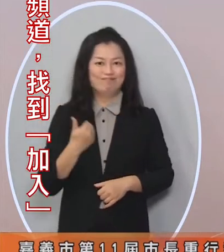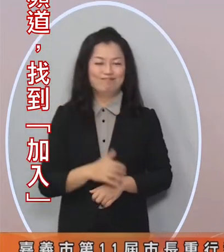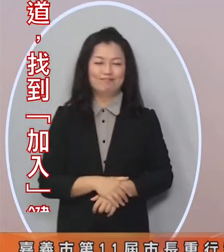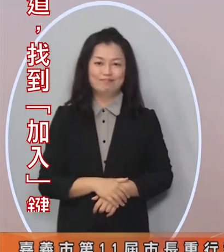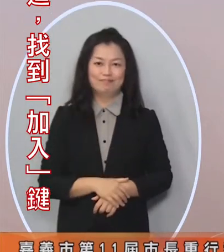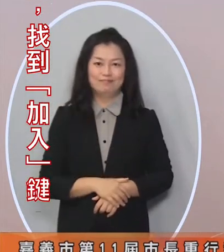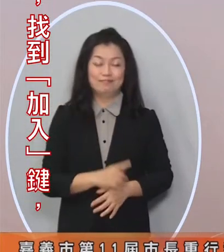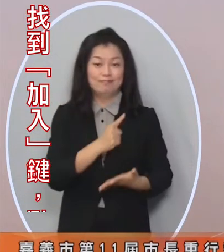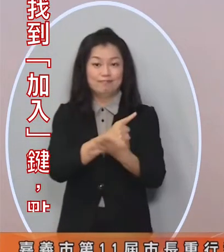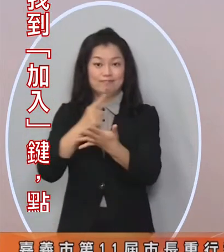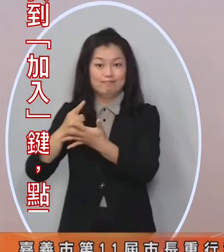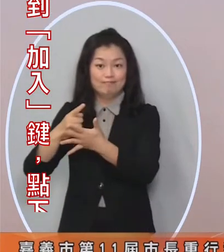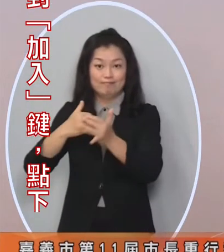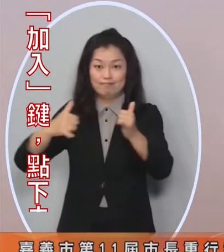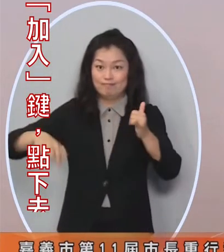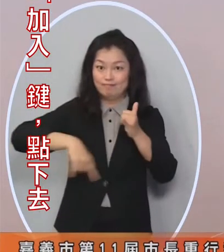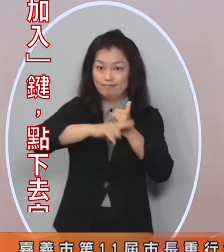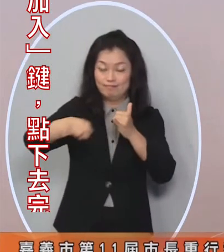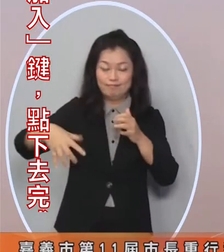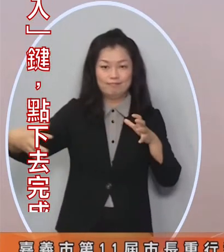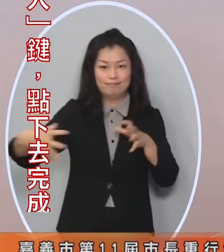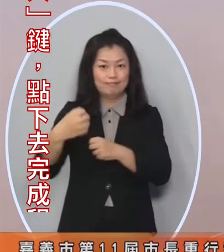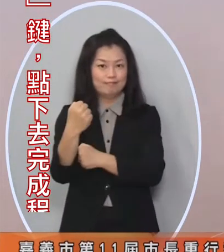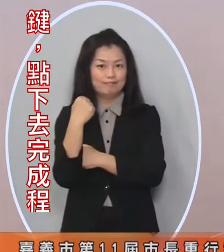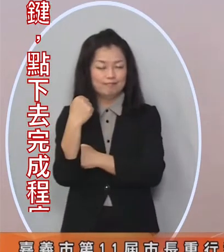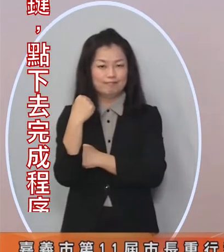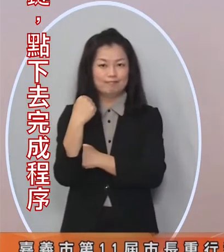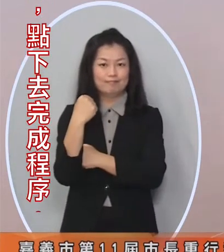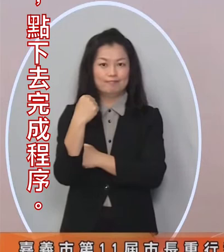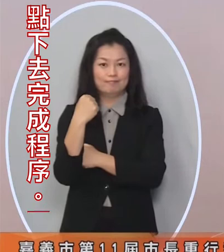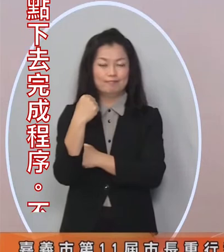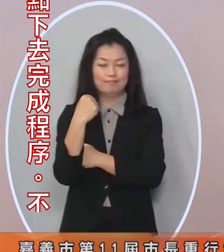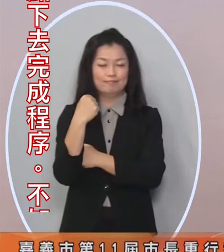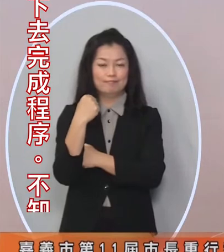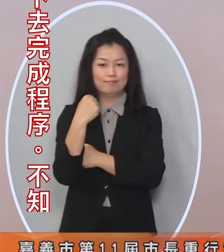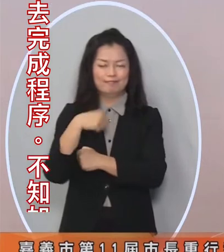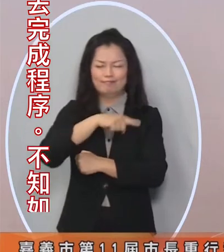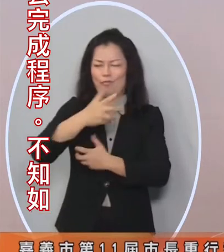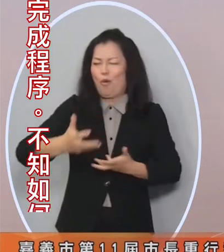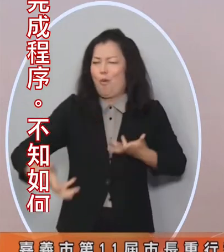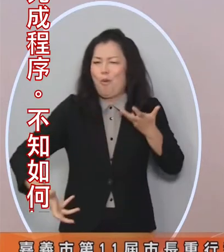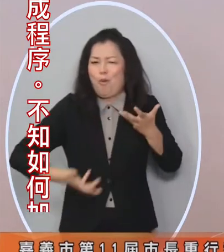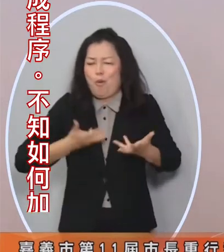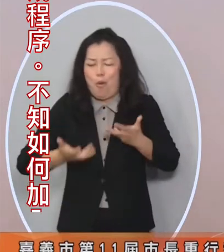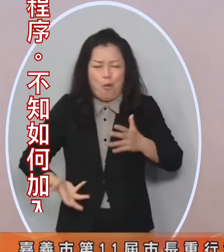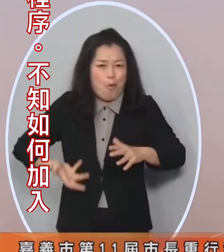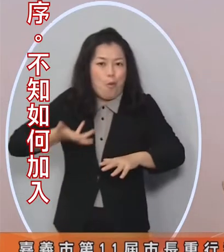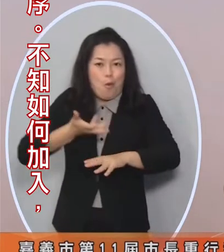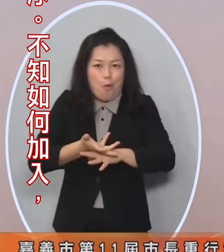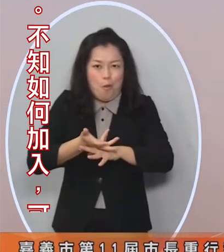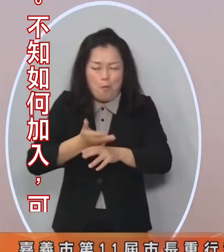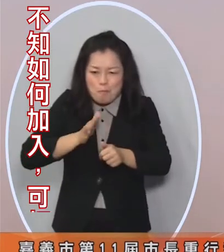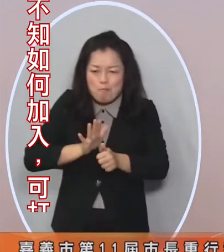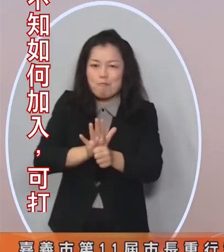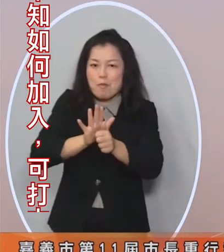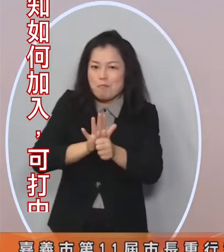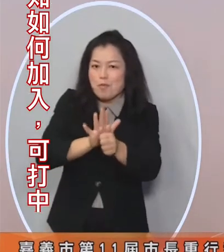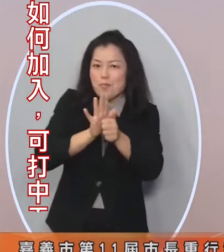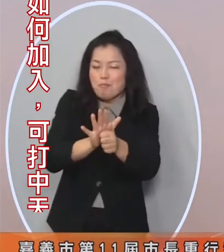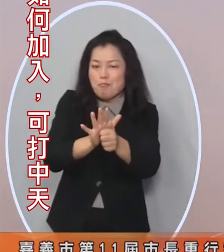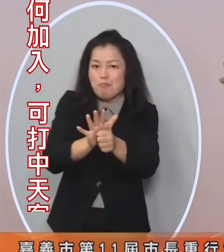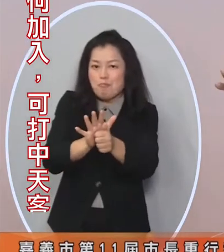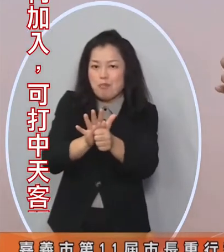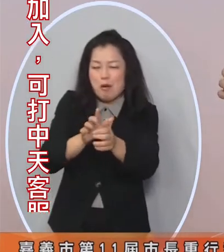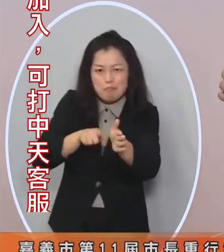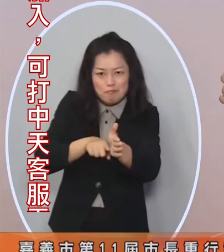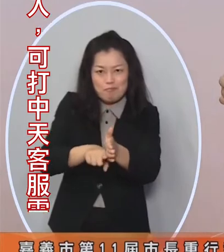里面，我们共同努力，咱共同打拼，所以满满的热情，予咱向前行。所以想到这里，我